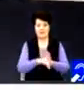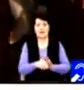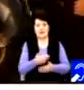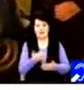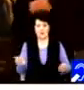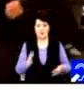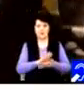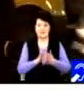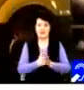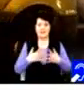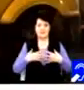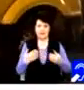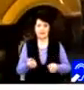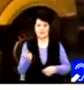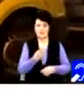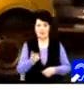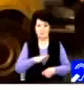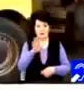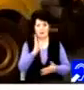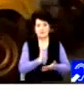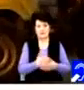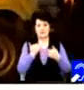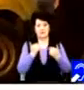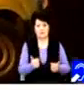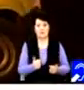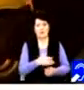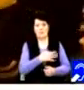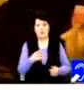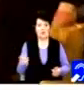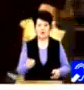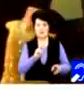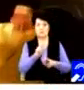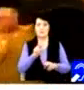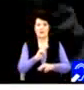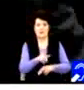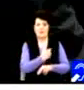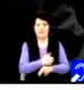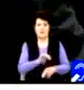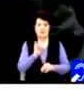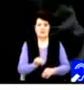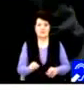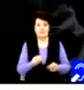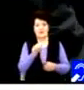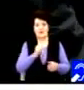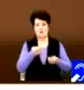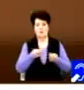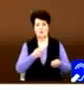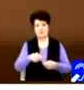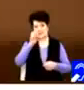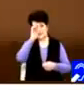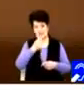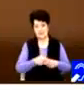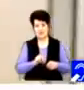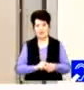lor starea de sănătate a celor doi piloți este bună însă vor rămâne o perioadă sub supravegherea Medicilor și Protecția autorităților statului